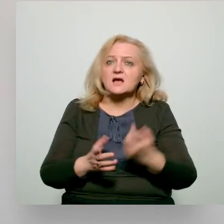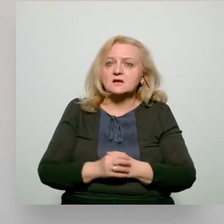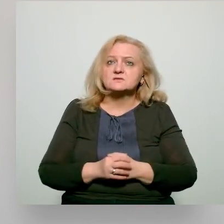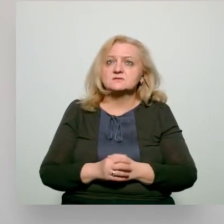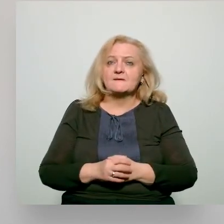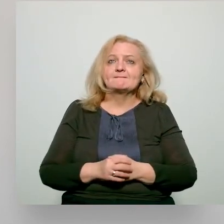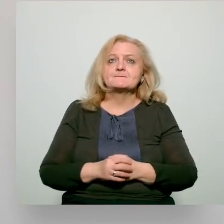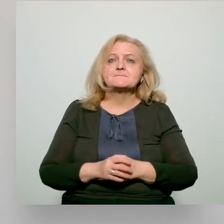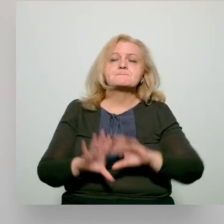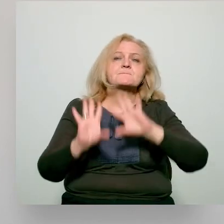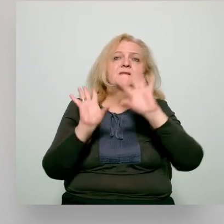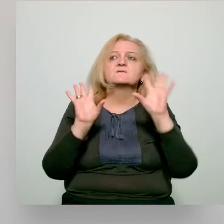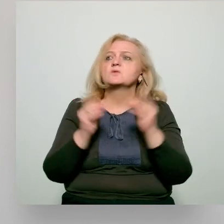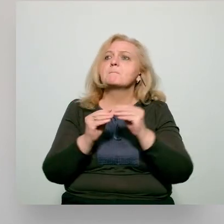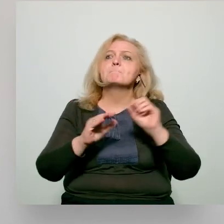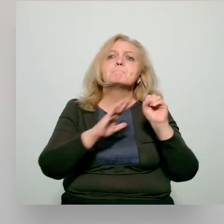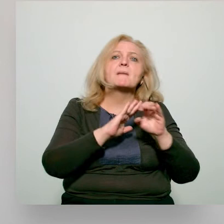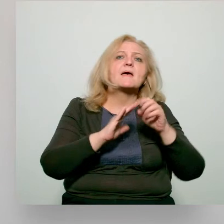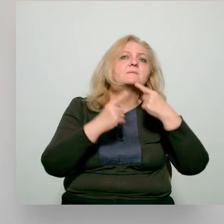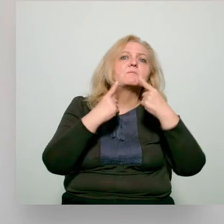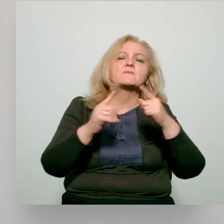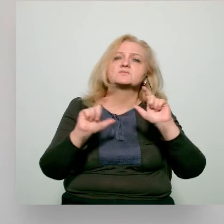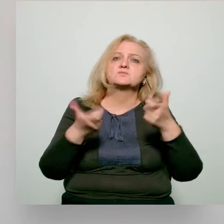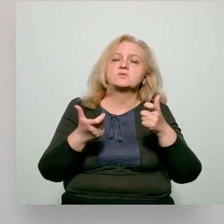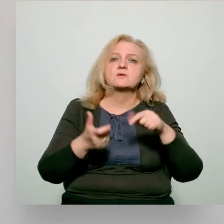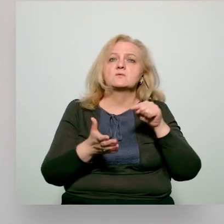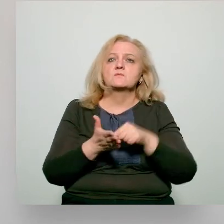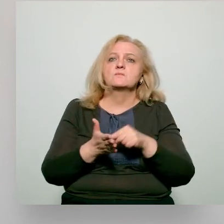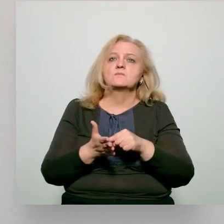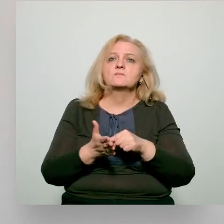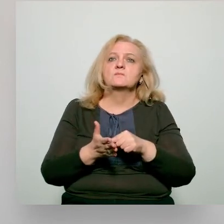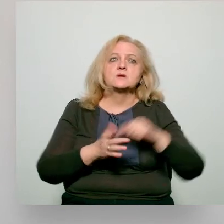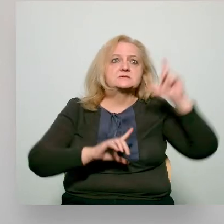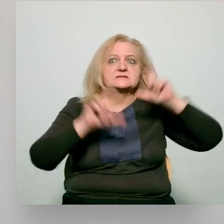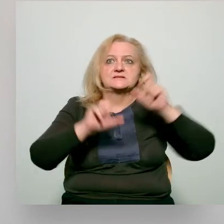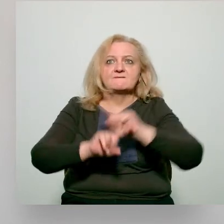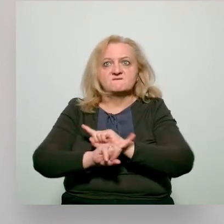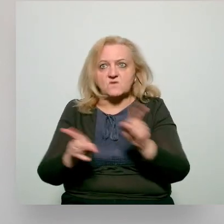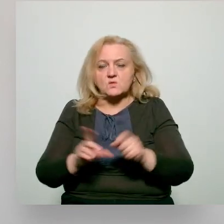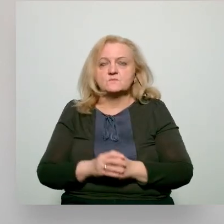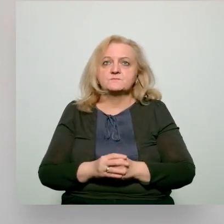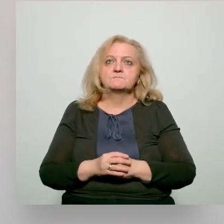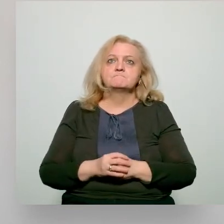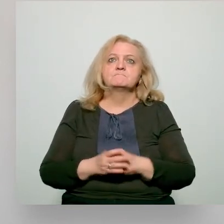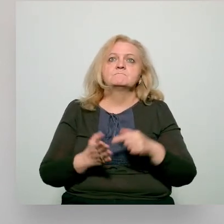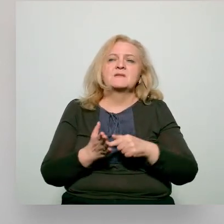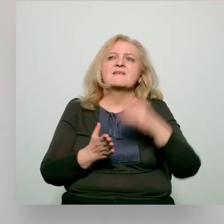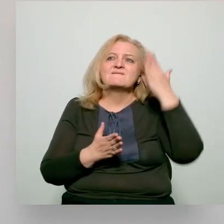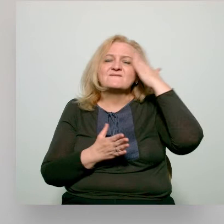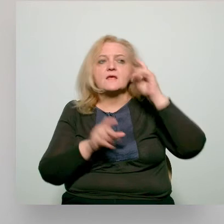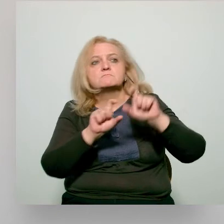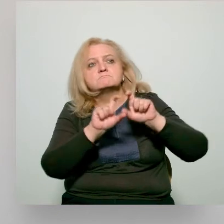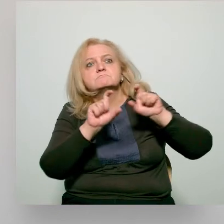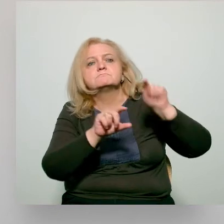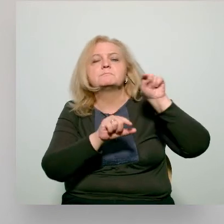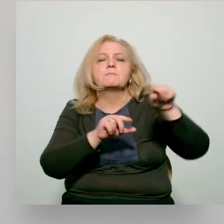w mediach powtarzają o tym, że fotografować, robić zdjęć nie wolno, szczególnie jeśli chodzi o jakieś obiekty lub coś,